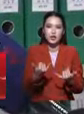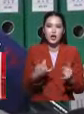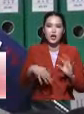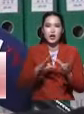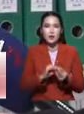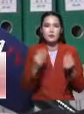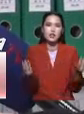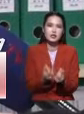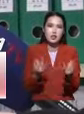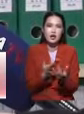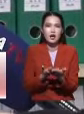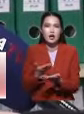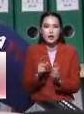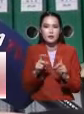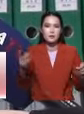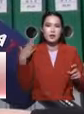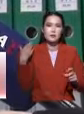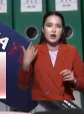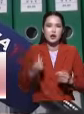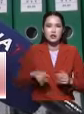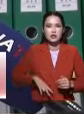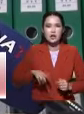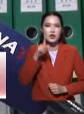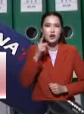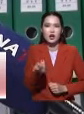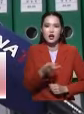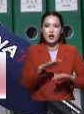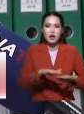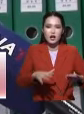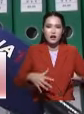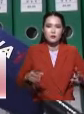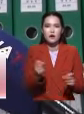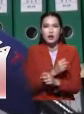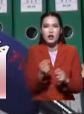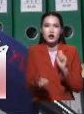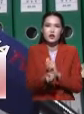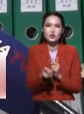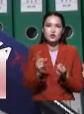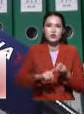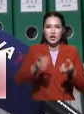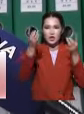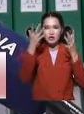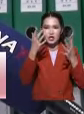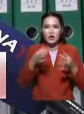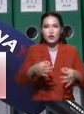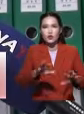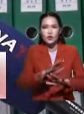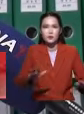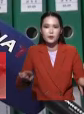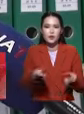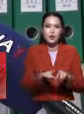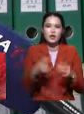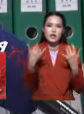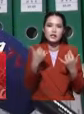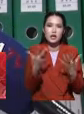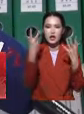тартылады мектеп басшылары. Жасөспірімдермен арасында сонда келеңсіз жағдайларға оқыс оқиғалы жол бергендігі үшін. Алайда қазіргі